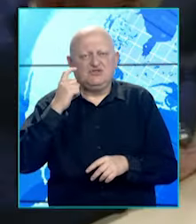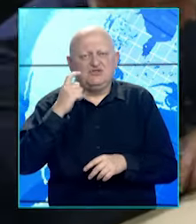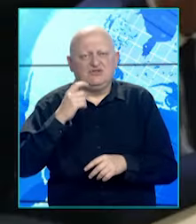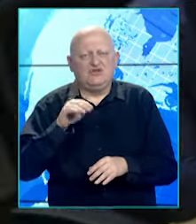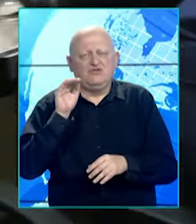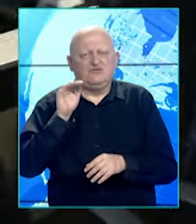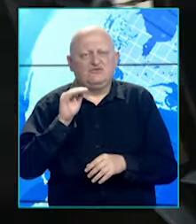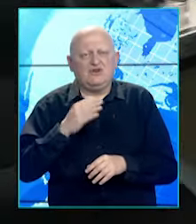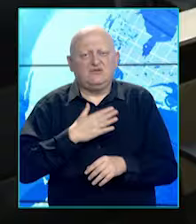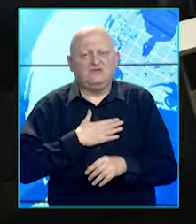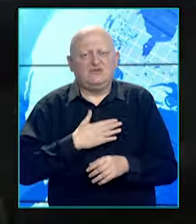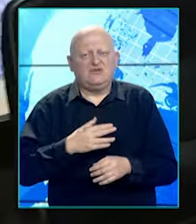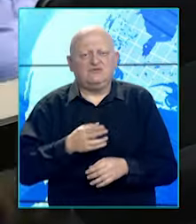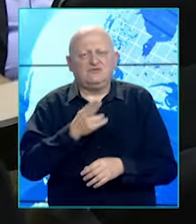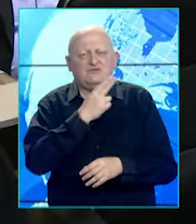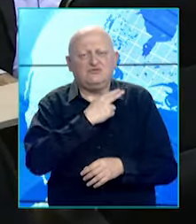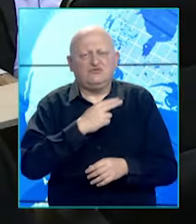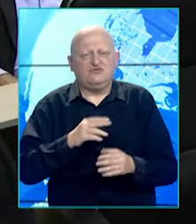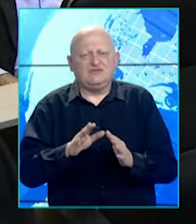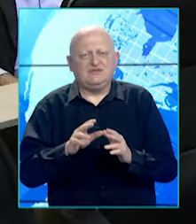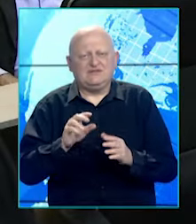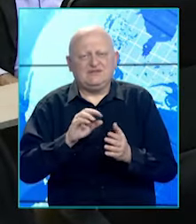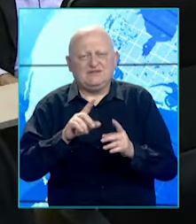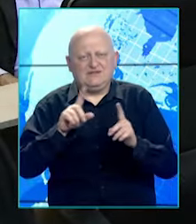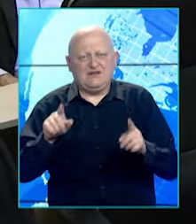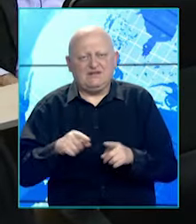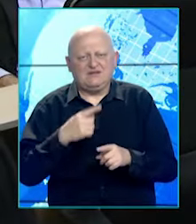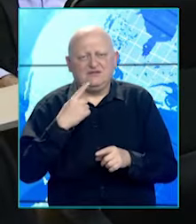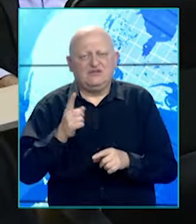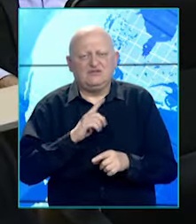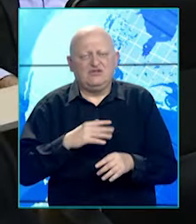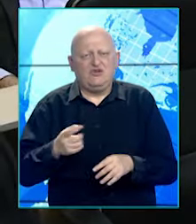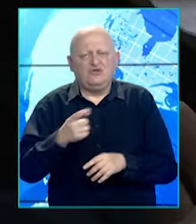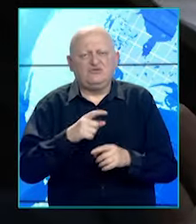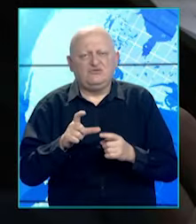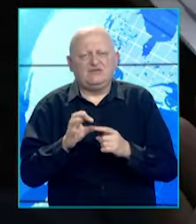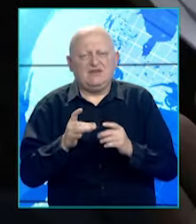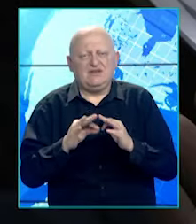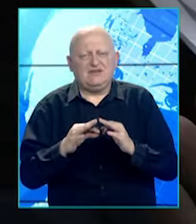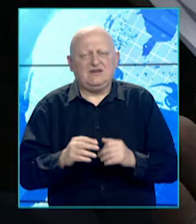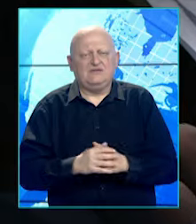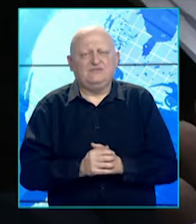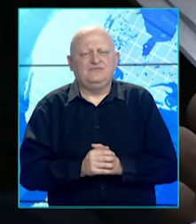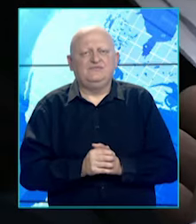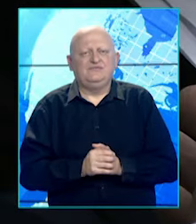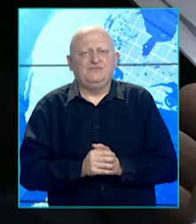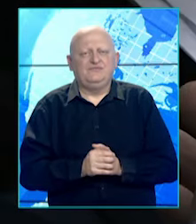samo naša stranka, a u saopštenju na službenoj stranici naglasili su da ne žele koaliciju sa